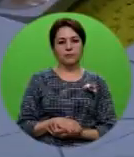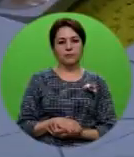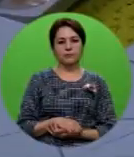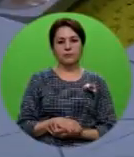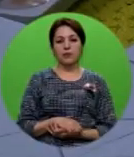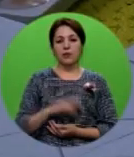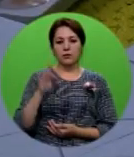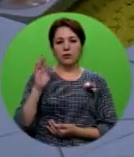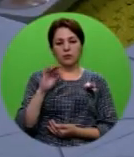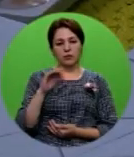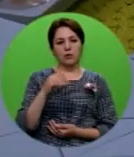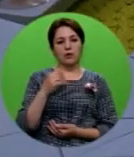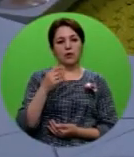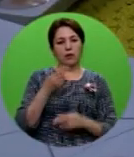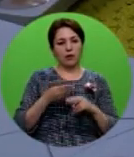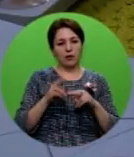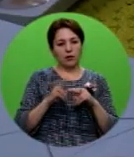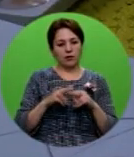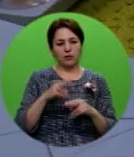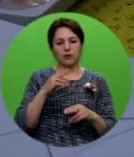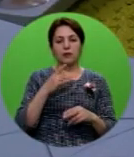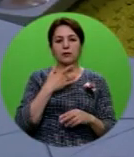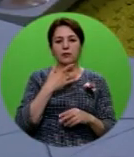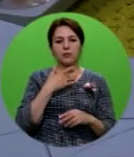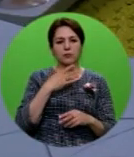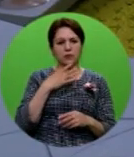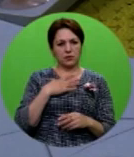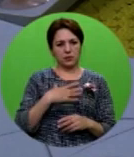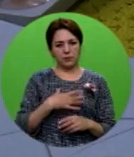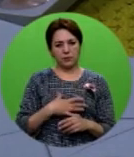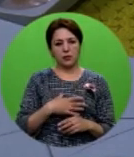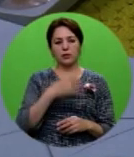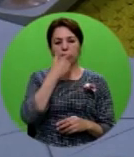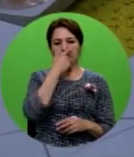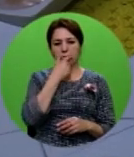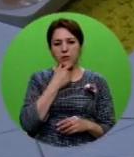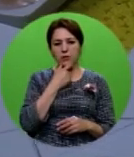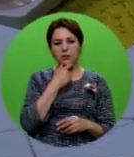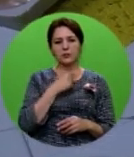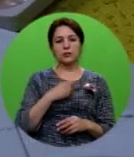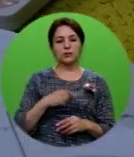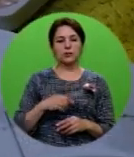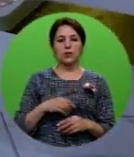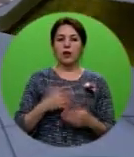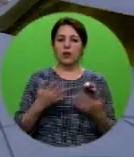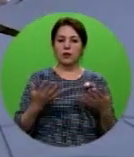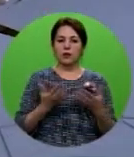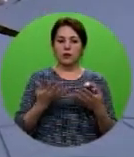но это, конечно, требует много терпения, аккуратности, каких-то